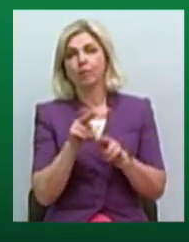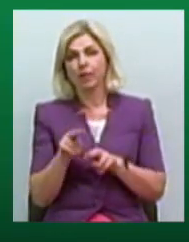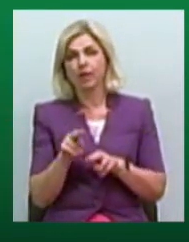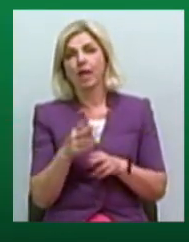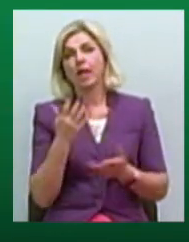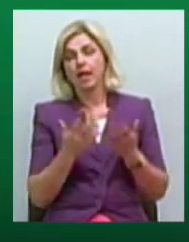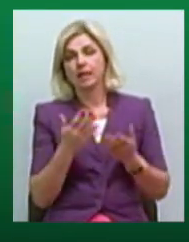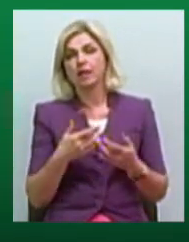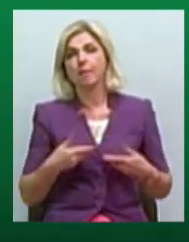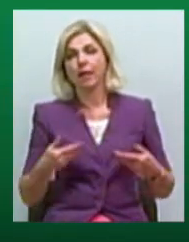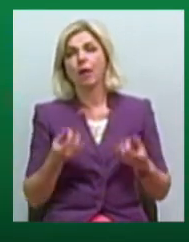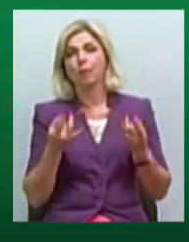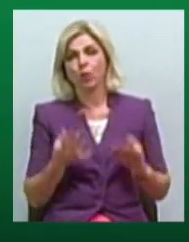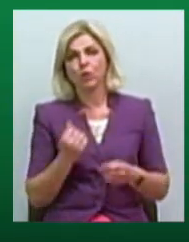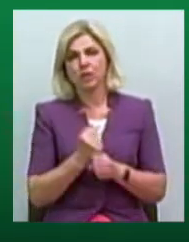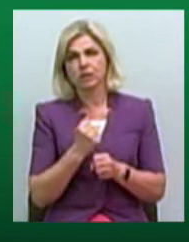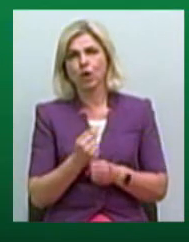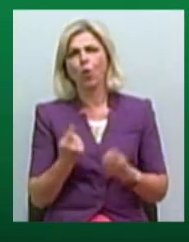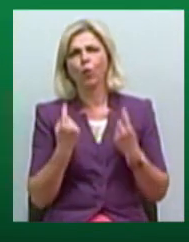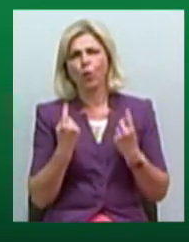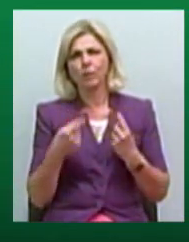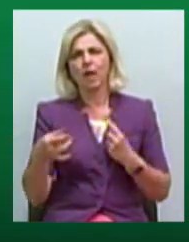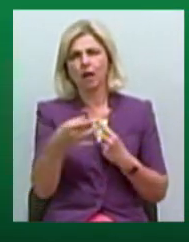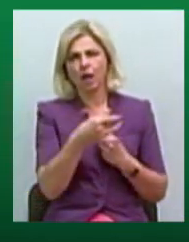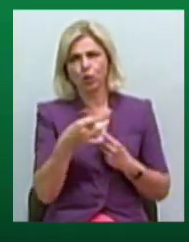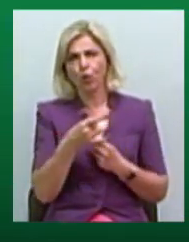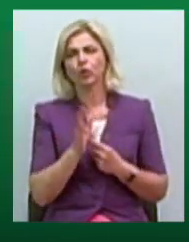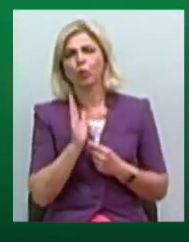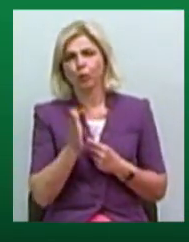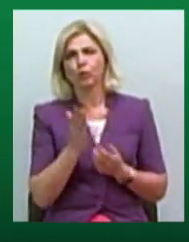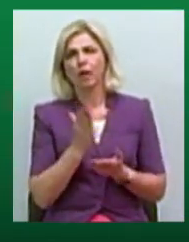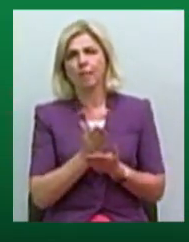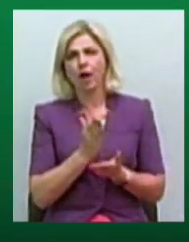Якщо ми просто зробимо крупні райони, то ми будемо мати